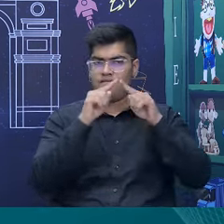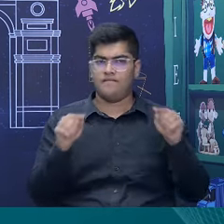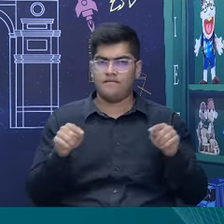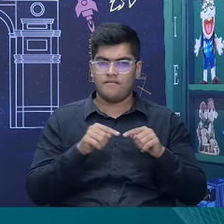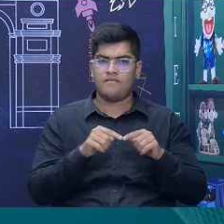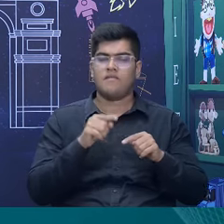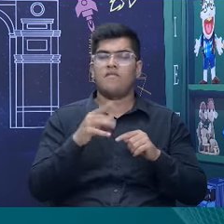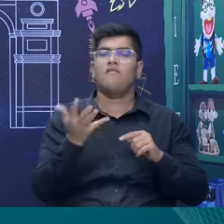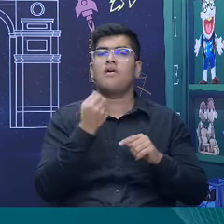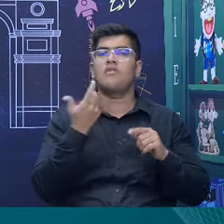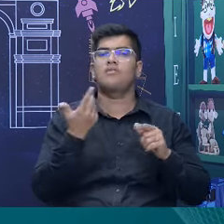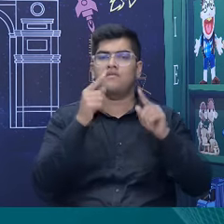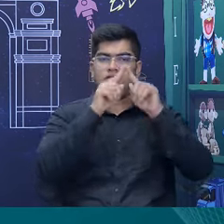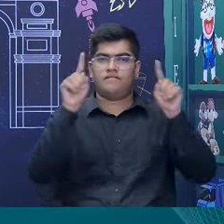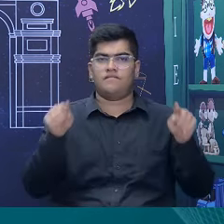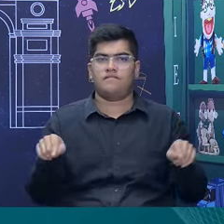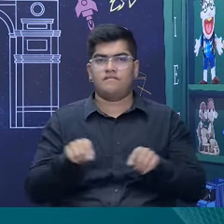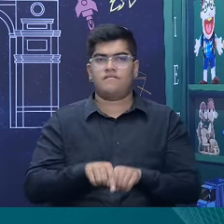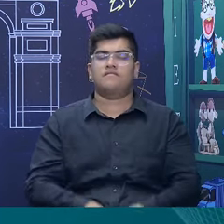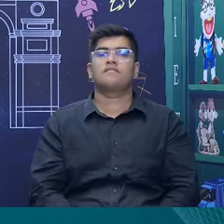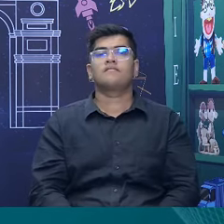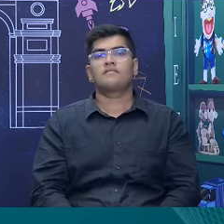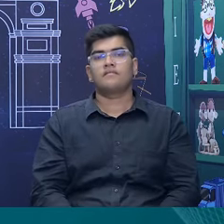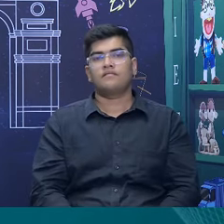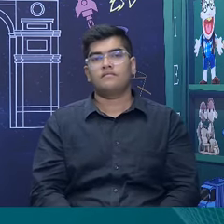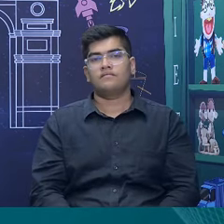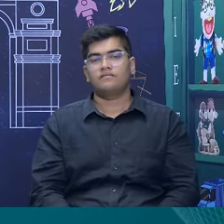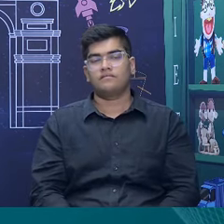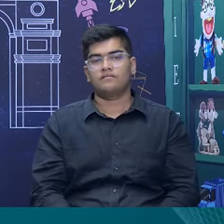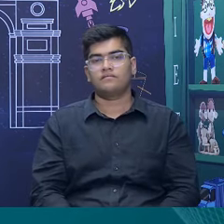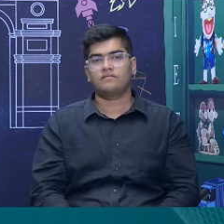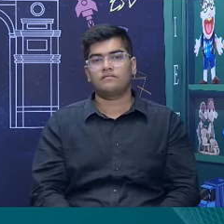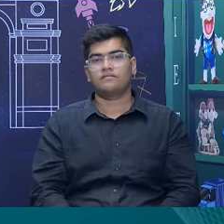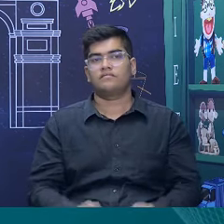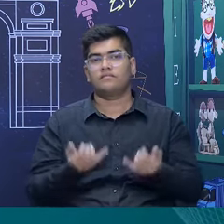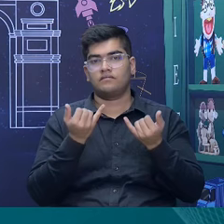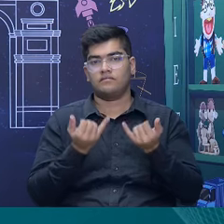फॉर्म हो गया है ना यहां देखेंगे यह रेक्टेंगल फॉर्म हो गया